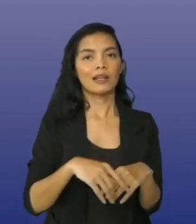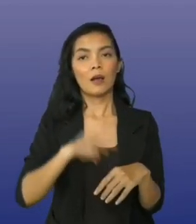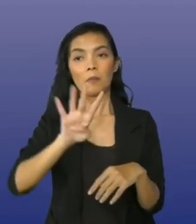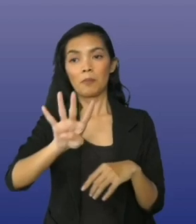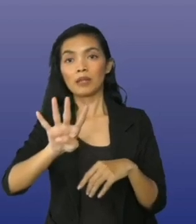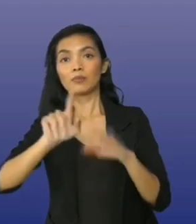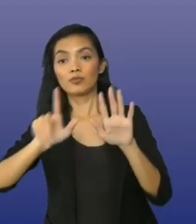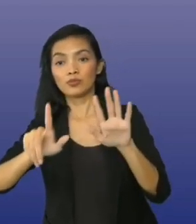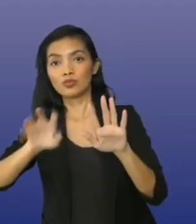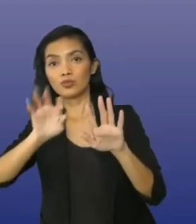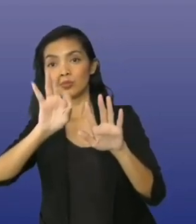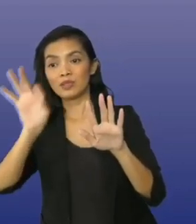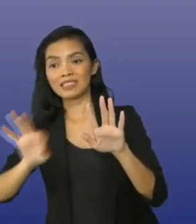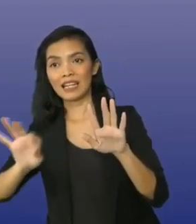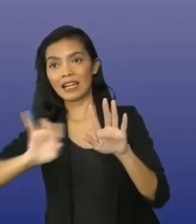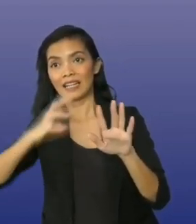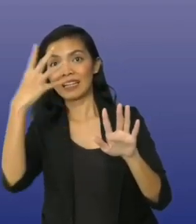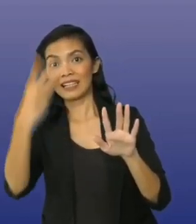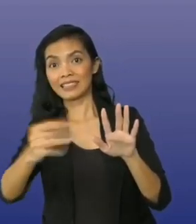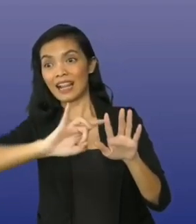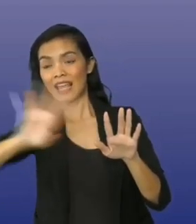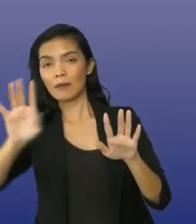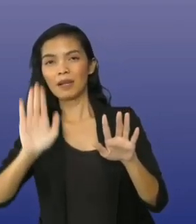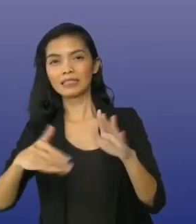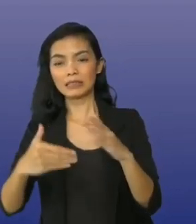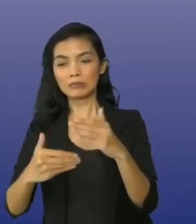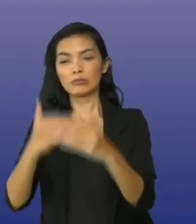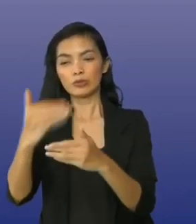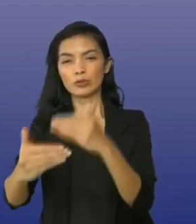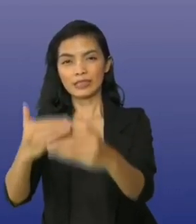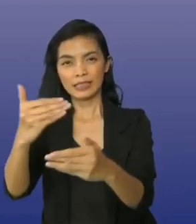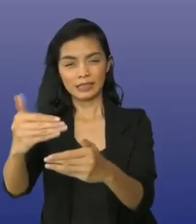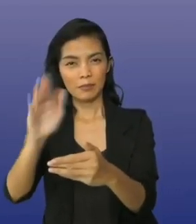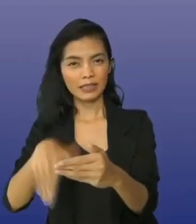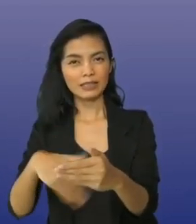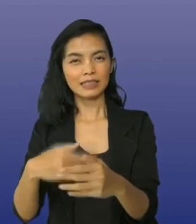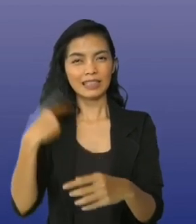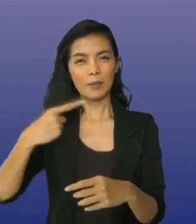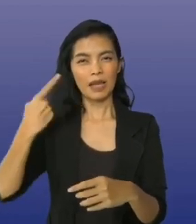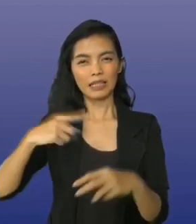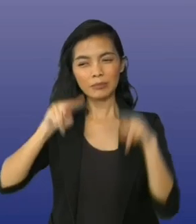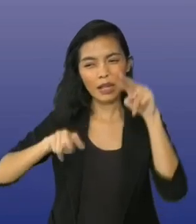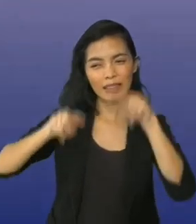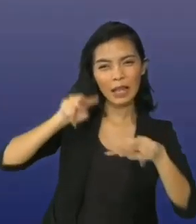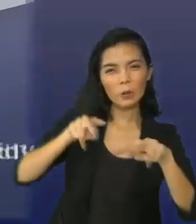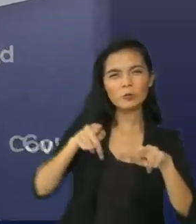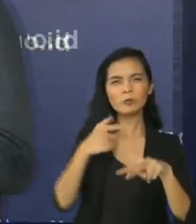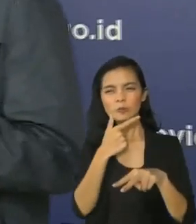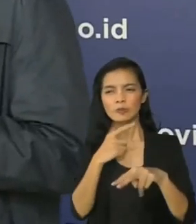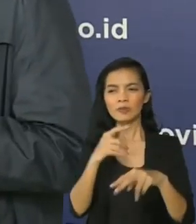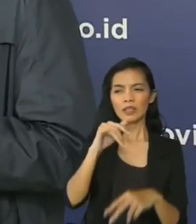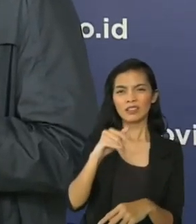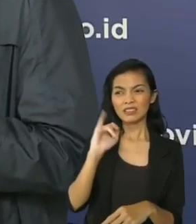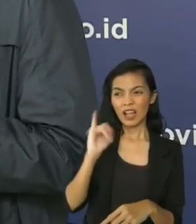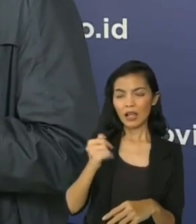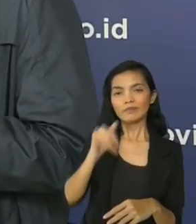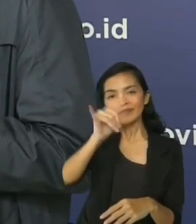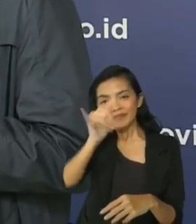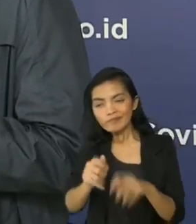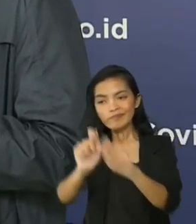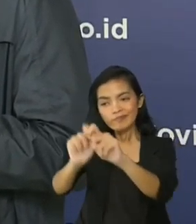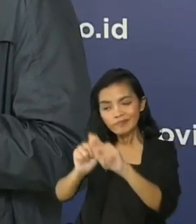persen lainnya masih terus berproses dan tiap hari kita melakukan pemantauan evaluasi dan pengawasan terhadap